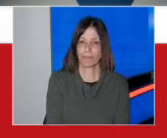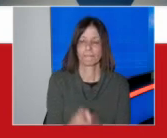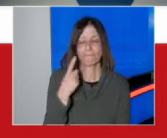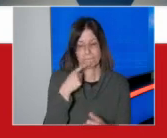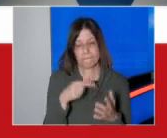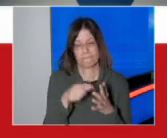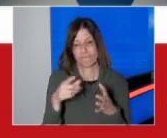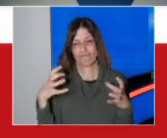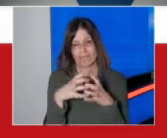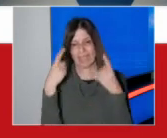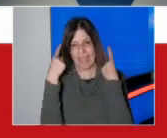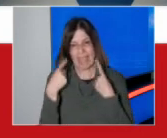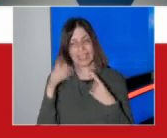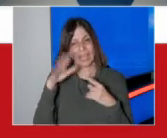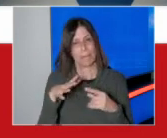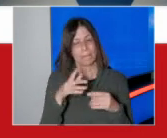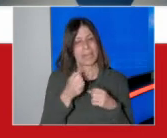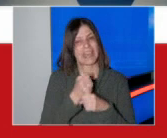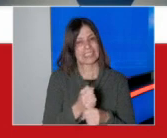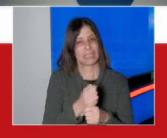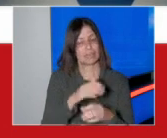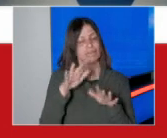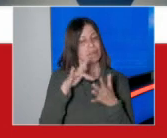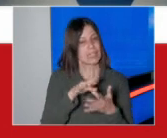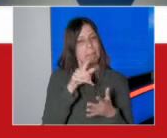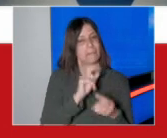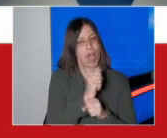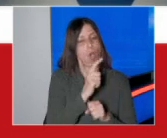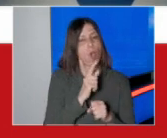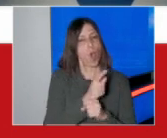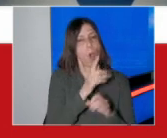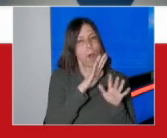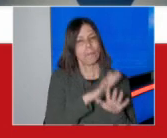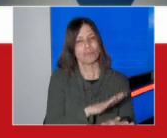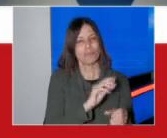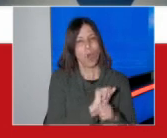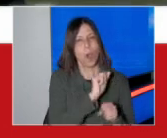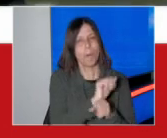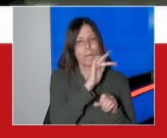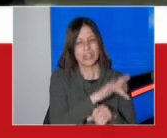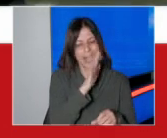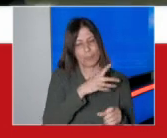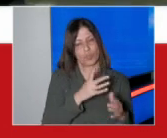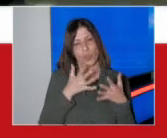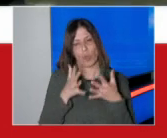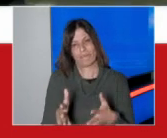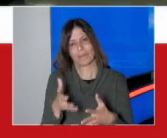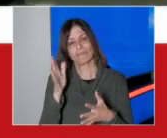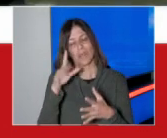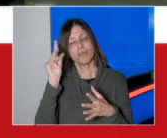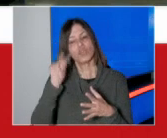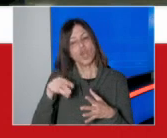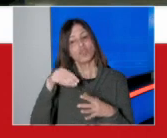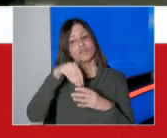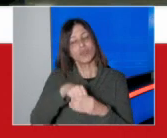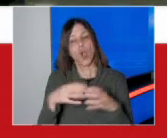חרדי שגם נציגיו יושבים באופוזיציה, אז הם תוקפים. אז לא רק משום תוקפים, גם מתוך הקואליציה יש מי שחושב שהתוכנית הזו היא לא